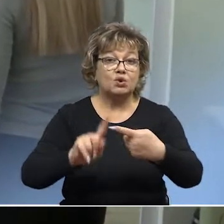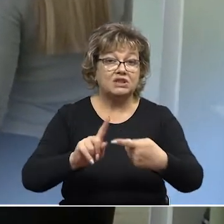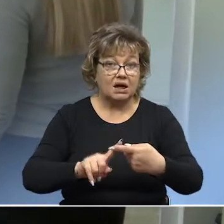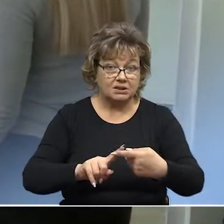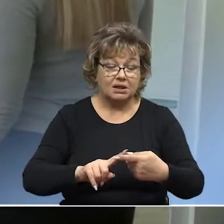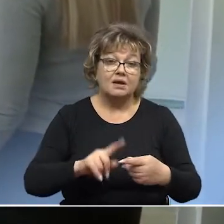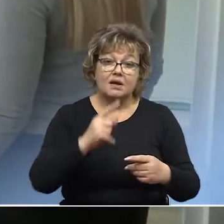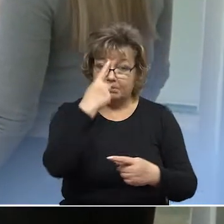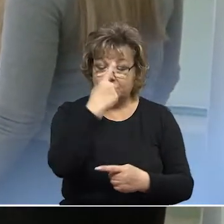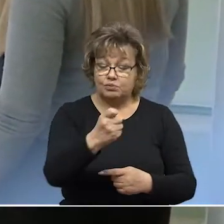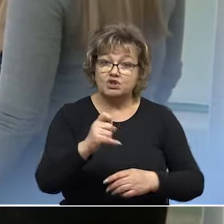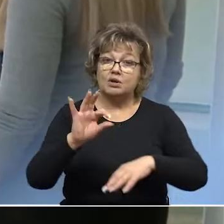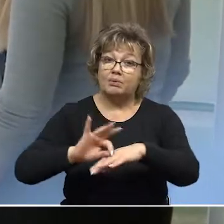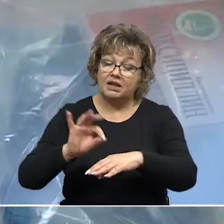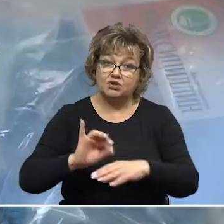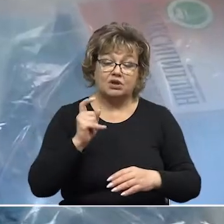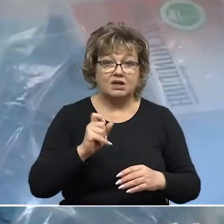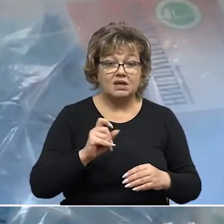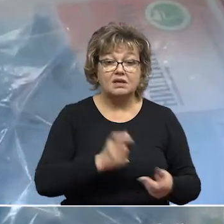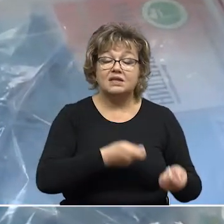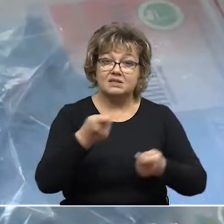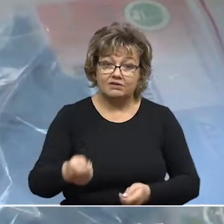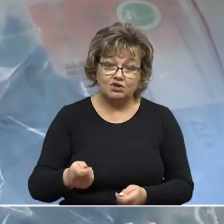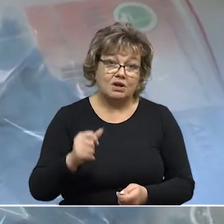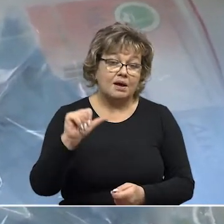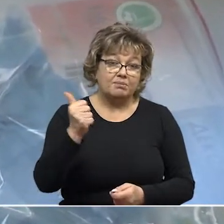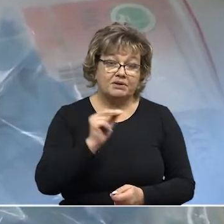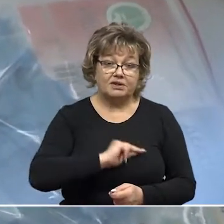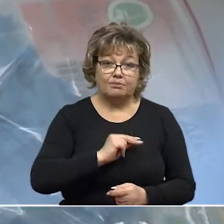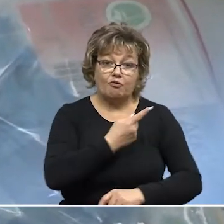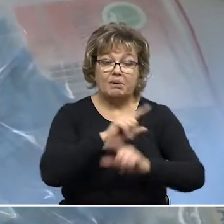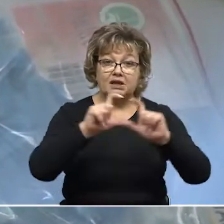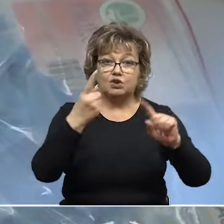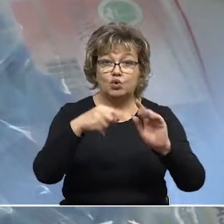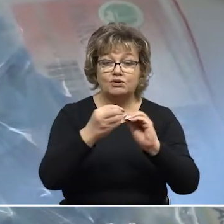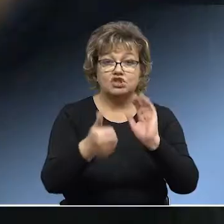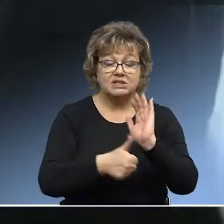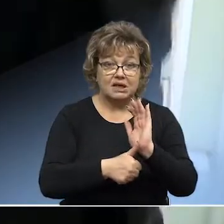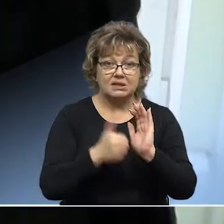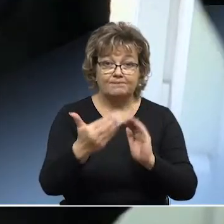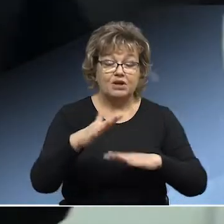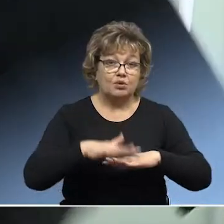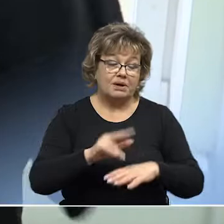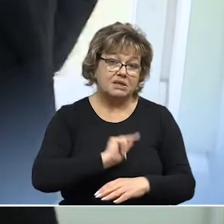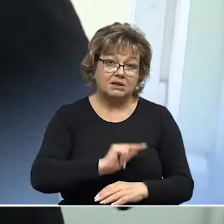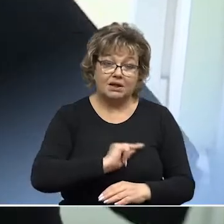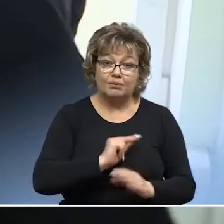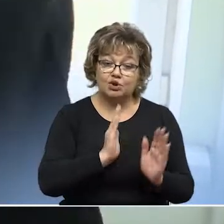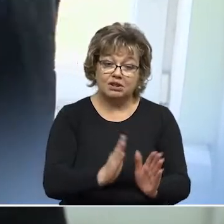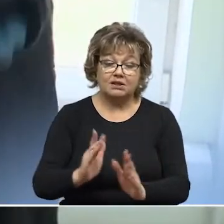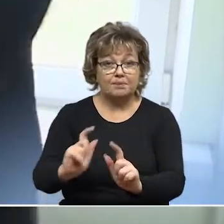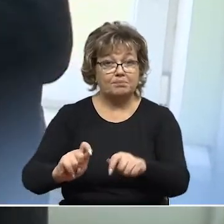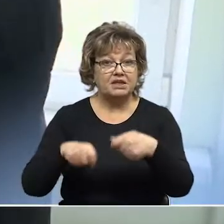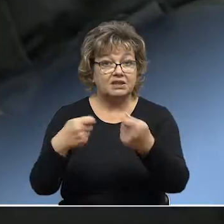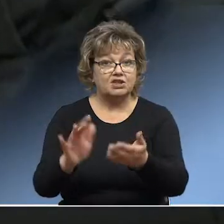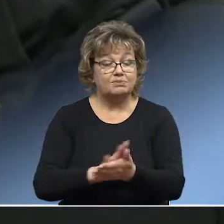бесконтактной, предупреждают и добровольцев, и болеющих. Работу с волонтерами первыми наладили в поликлинике номер 16. На ее базе отрабатывают